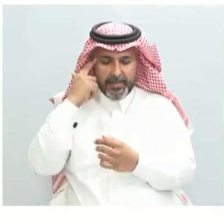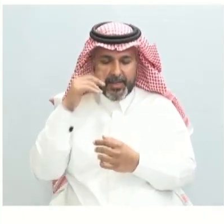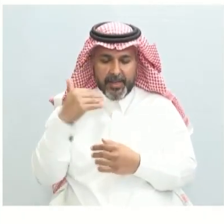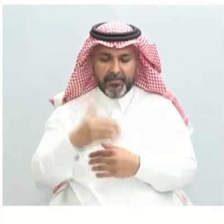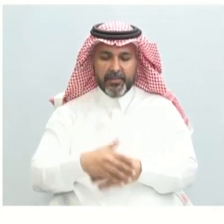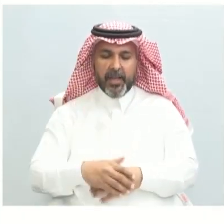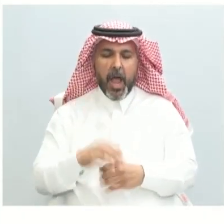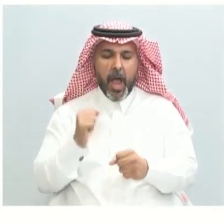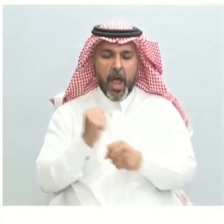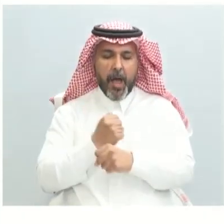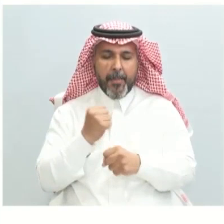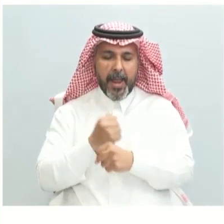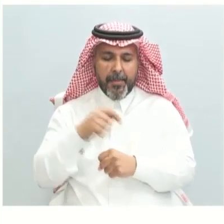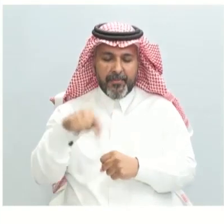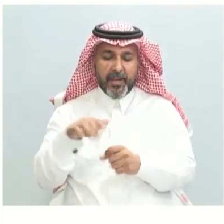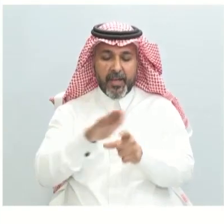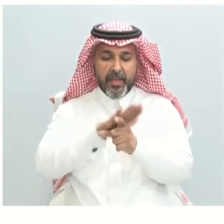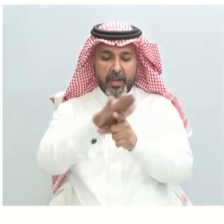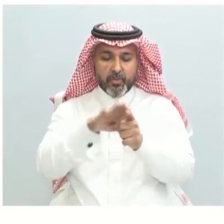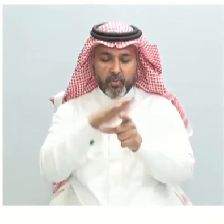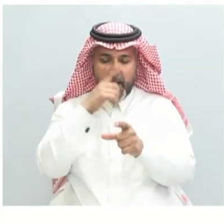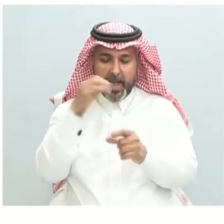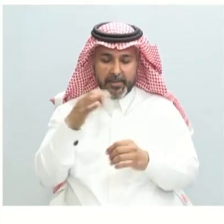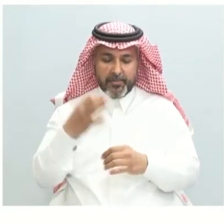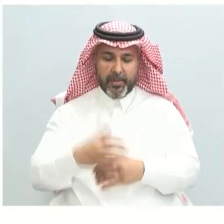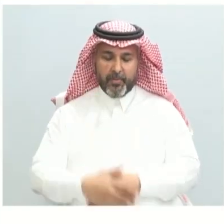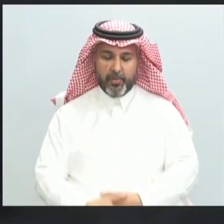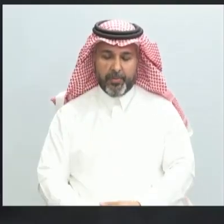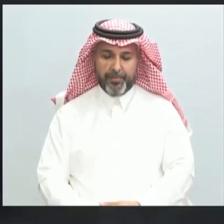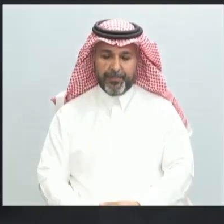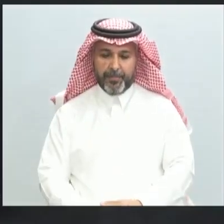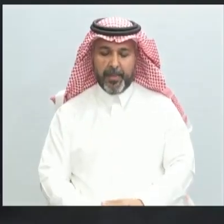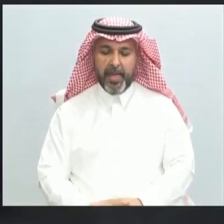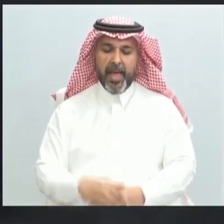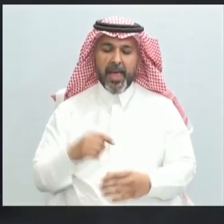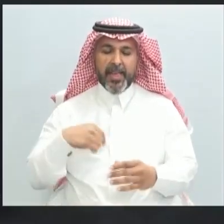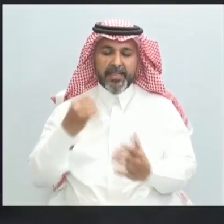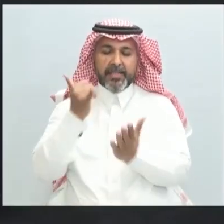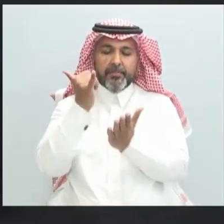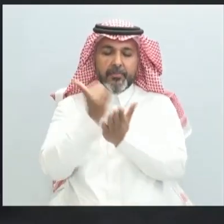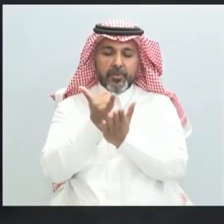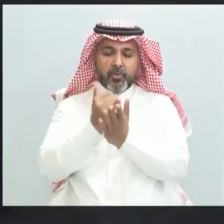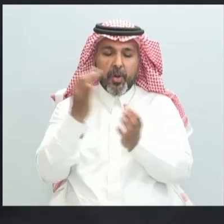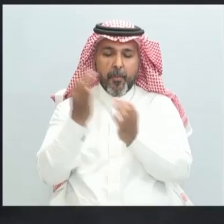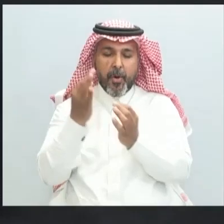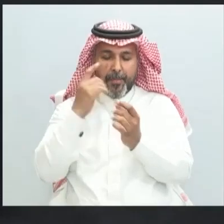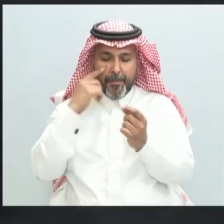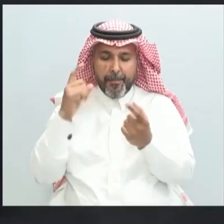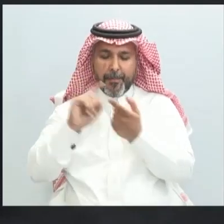فاعلين ليكونوا مواطنين فاعلين ترتبط المسؤوليه بالمواطنه